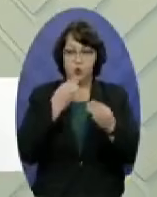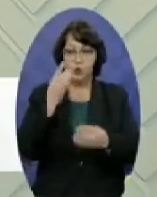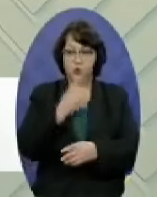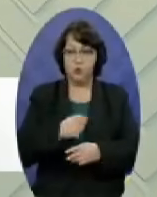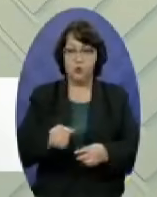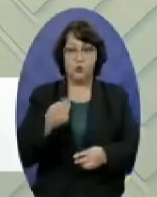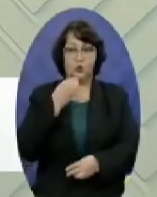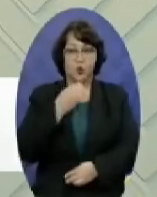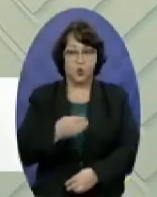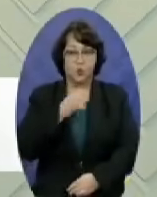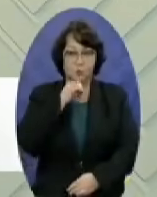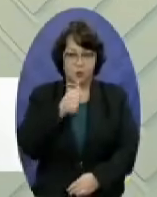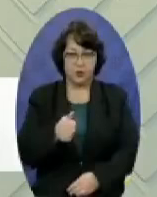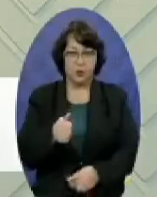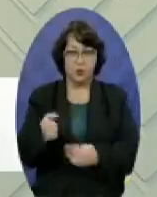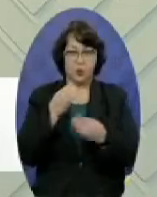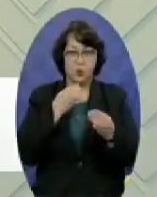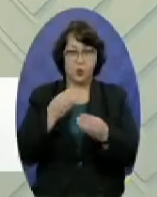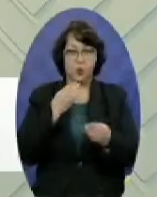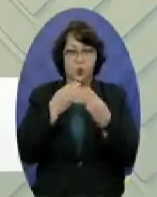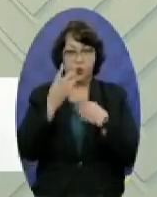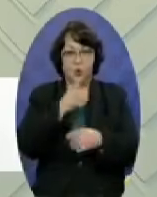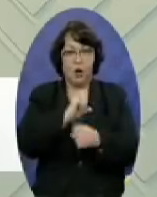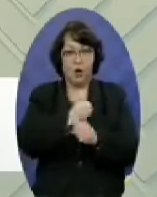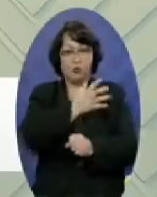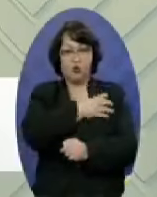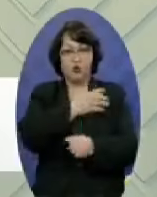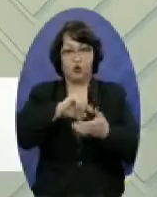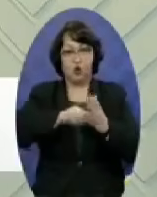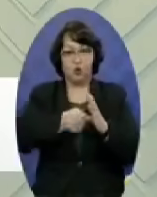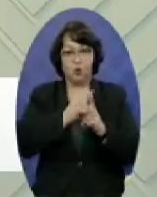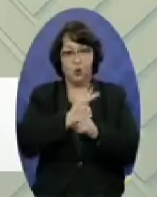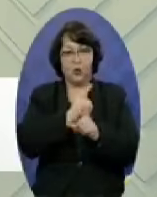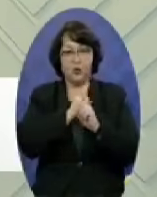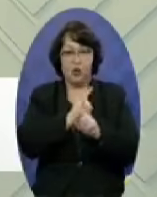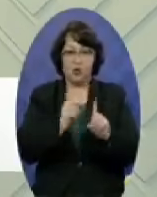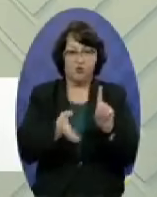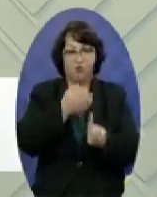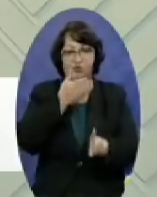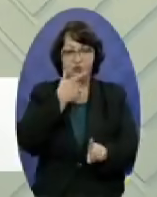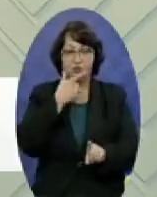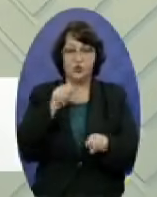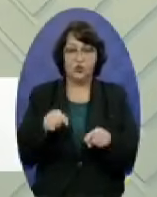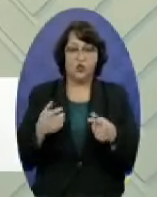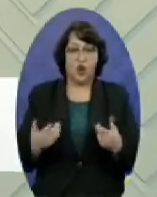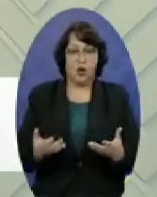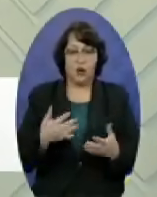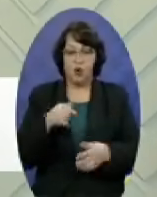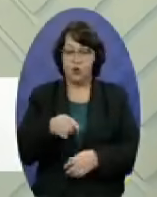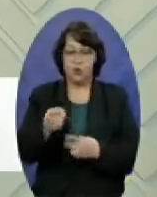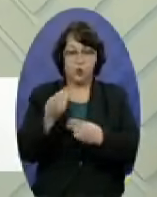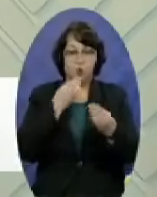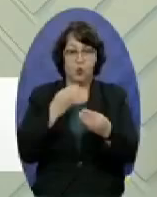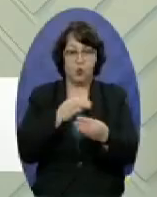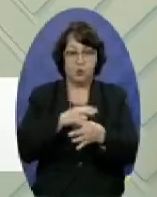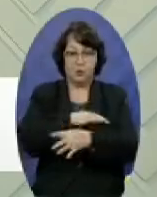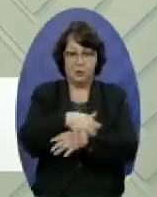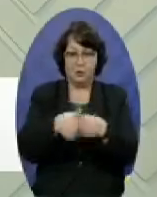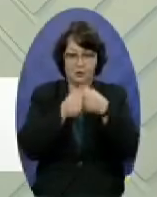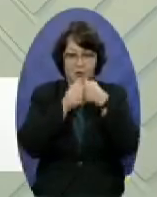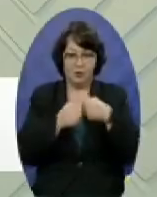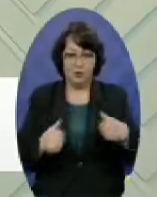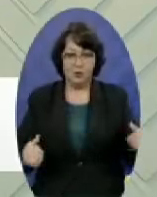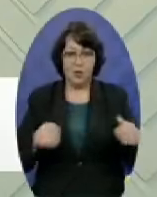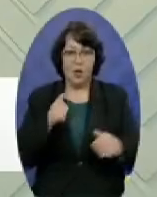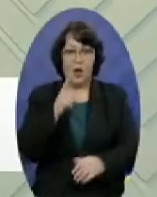шүүжийн одоо шүүгч нарт хариуцлага тооцох болохгүй байна. Одоо хэрхэн яаж хариуцлага тооцох гэдэг асуулт яригдж байсан. Тэгвэл бид нэр шүүхийг хараат тусаар ажилуулах шүүгчийг тийм үү